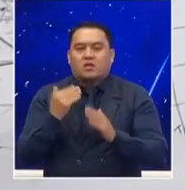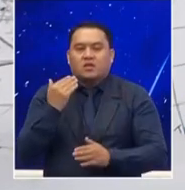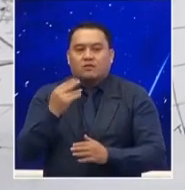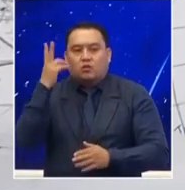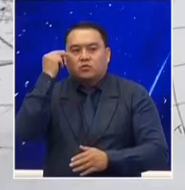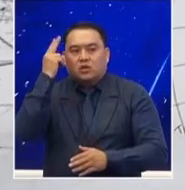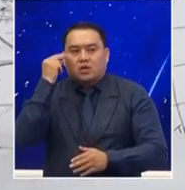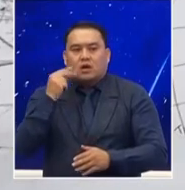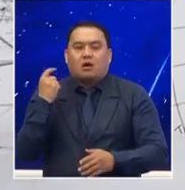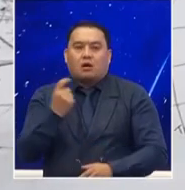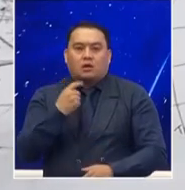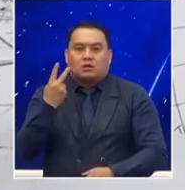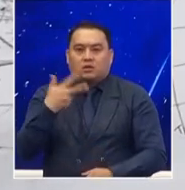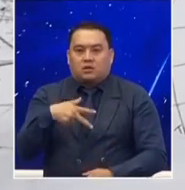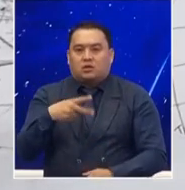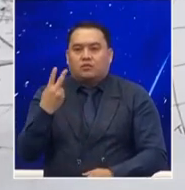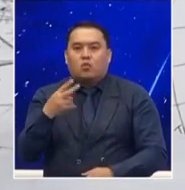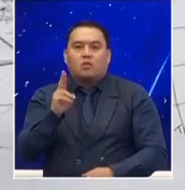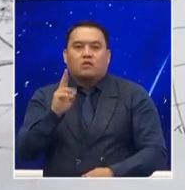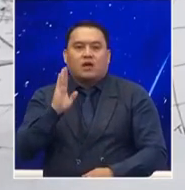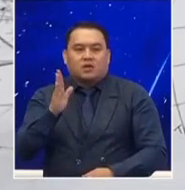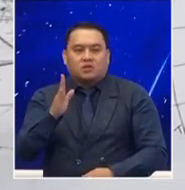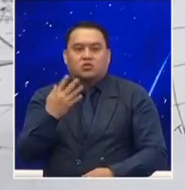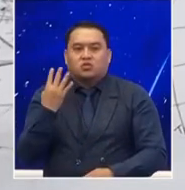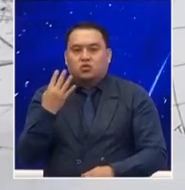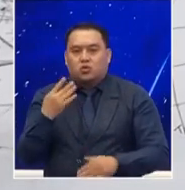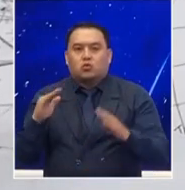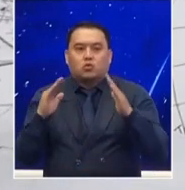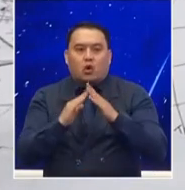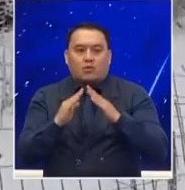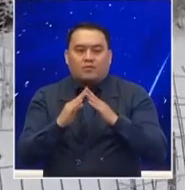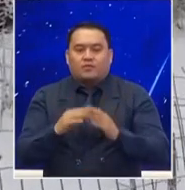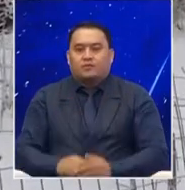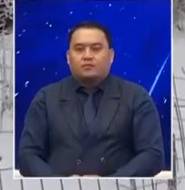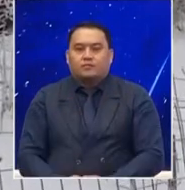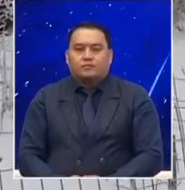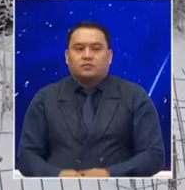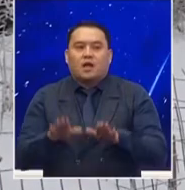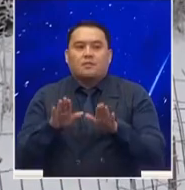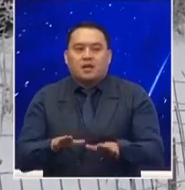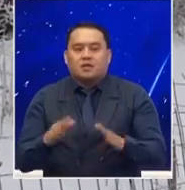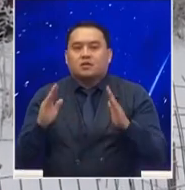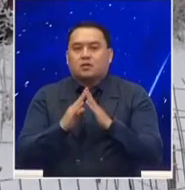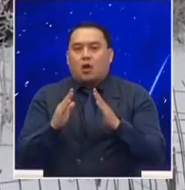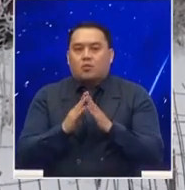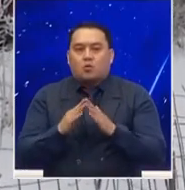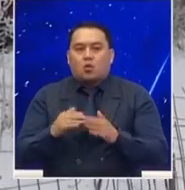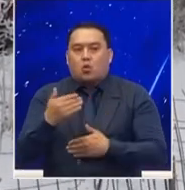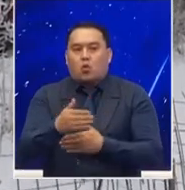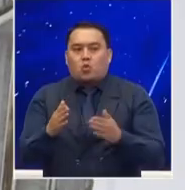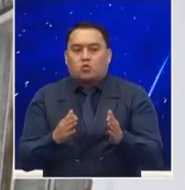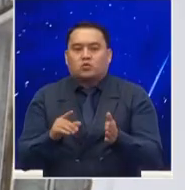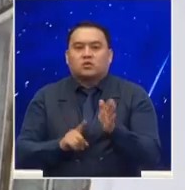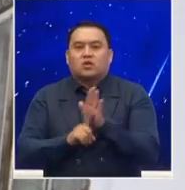числе владельцы 32 квартир, 4 домов по улице Кивилева. На месте этих домов будет корпус начальной